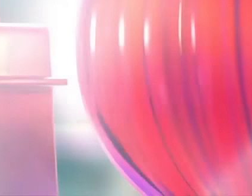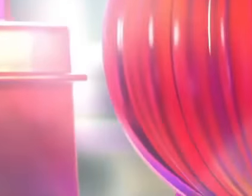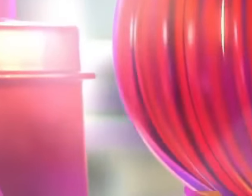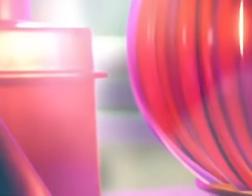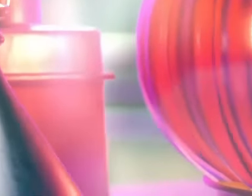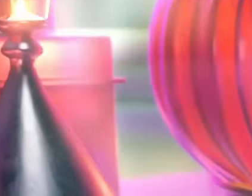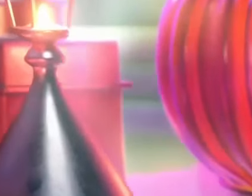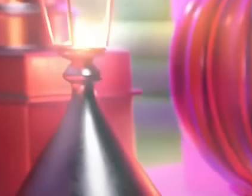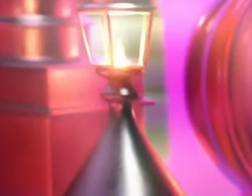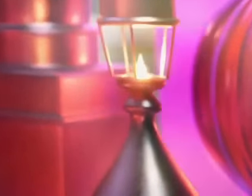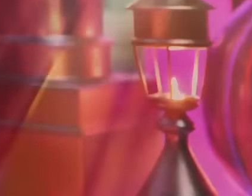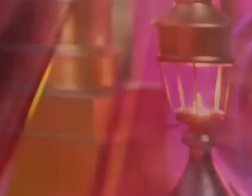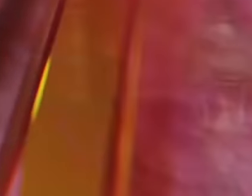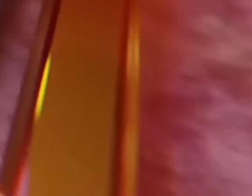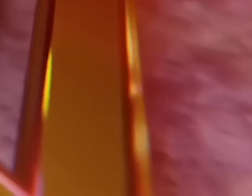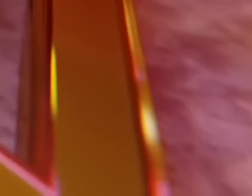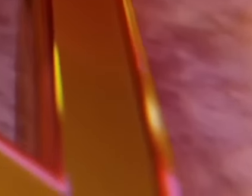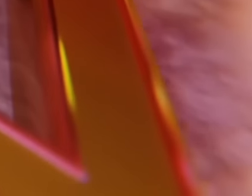حجتين